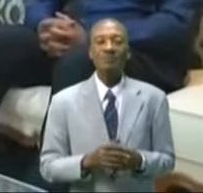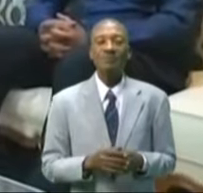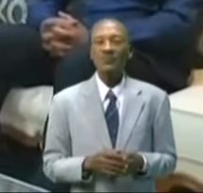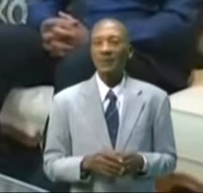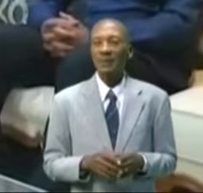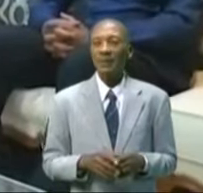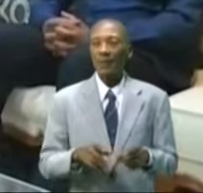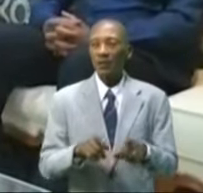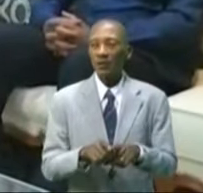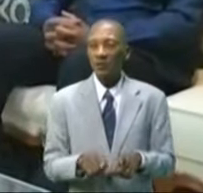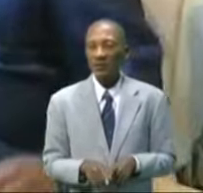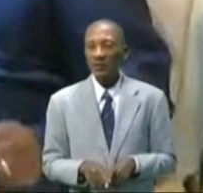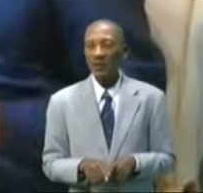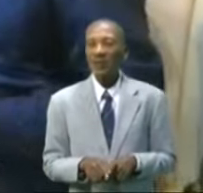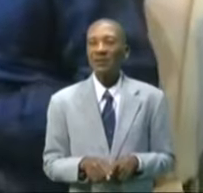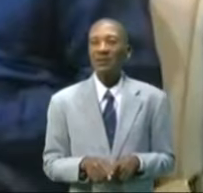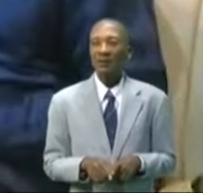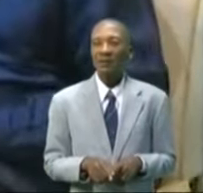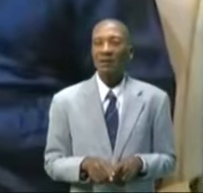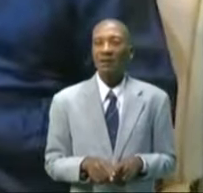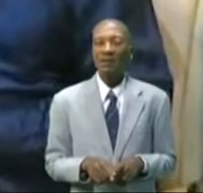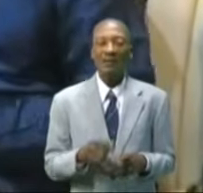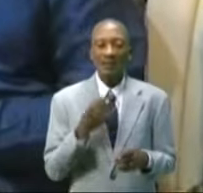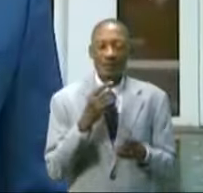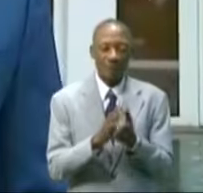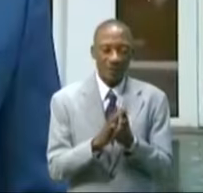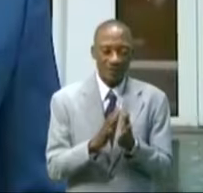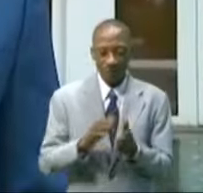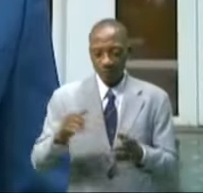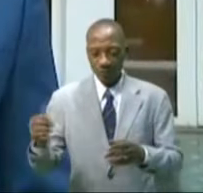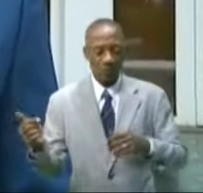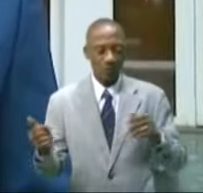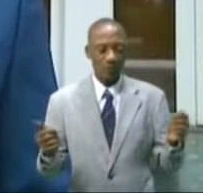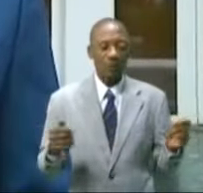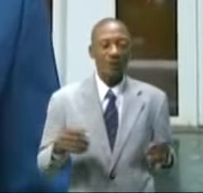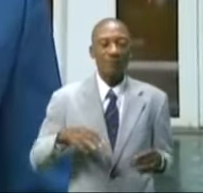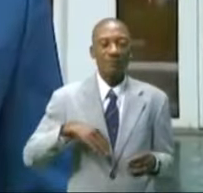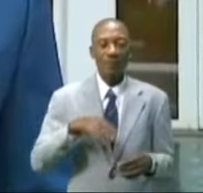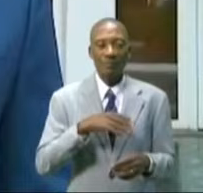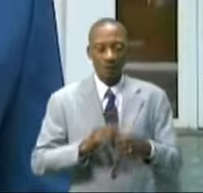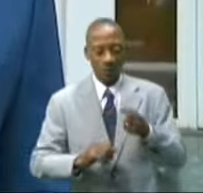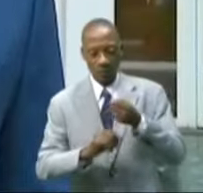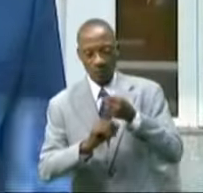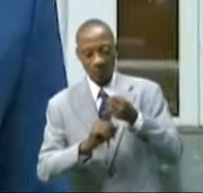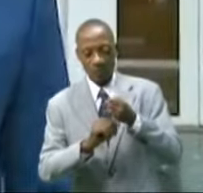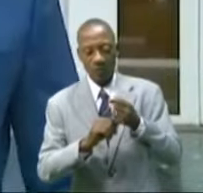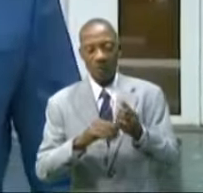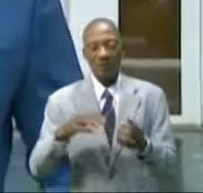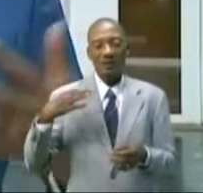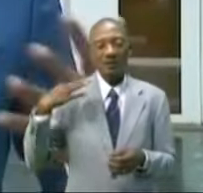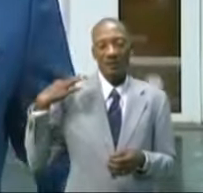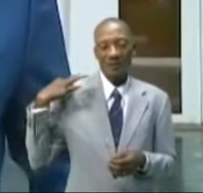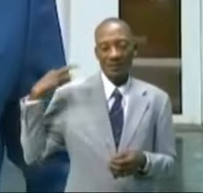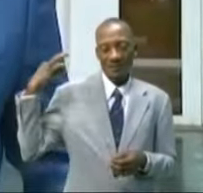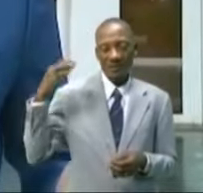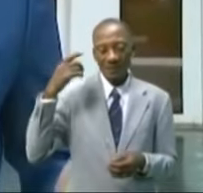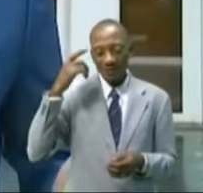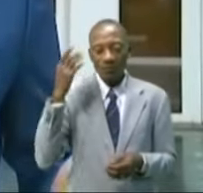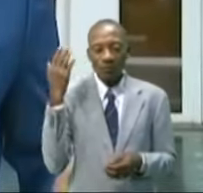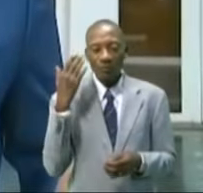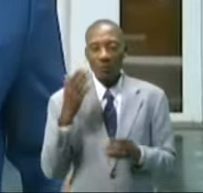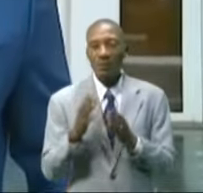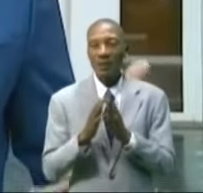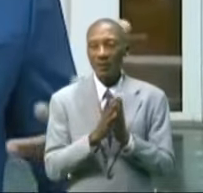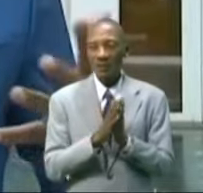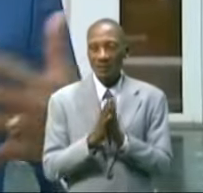République de mener un combat loyal, démocratique, et que ce combat ne laisse pas de séquelles, que ce combat ne nous divise pas, que